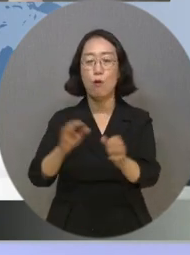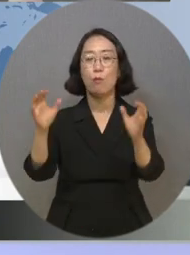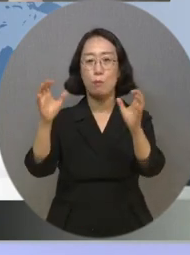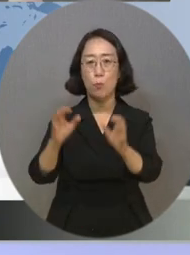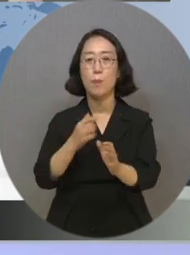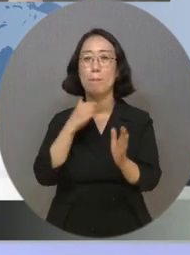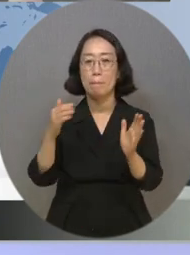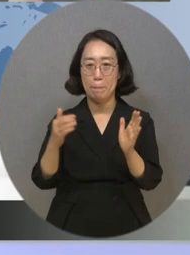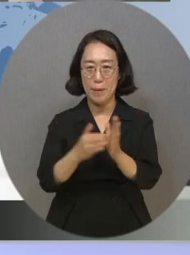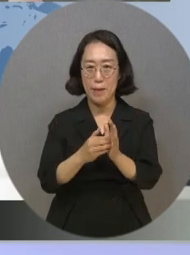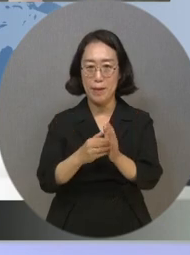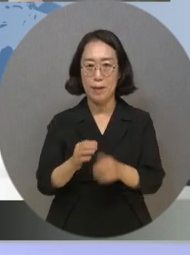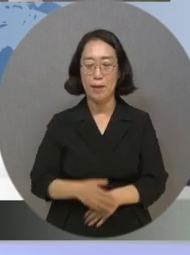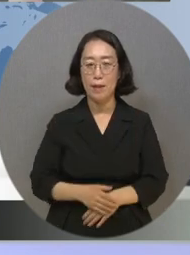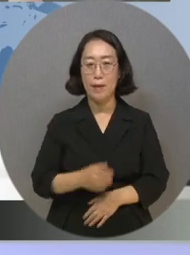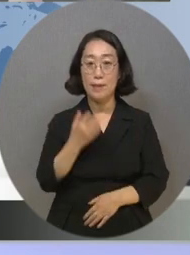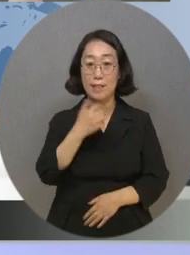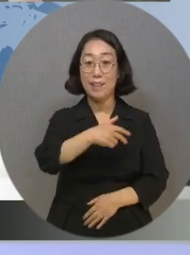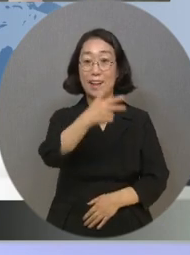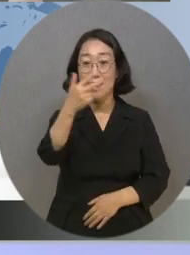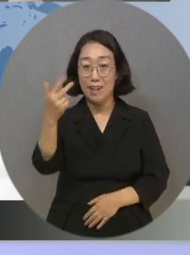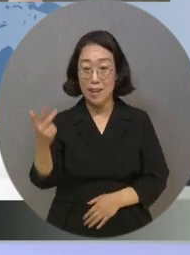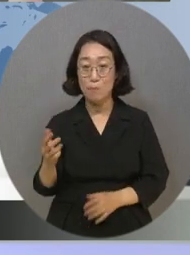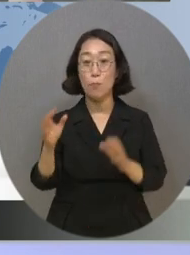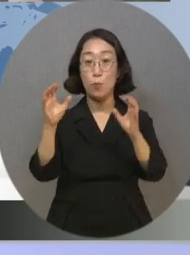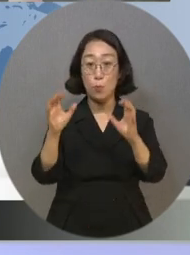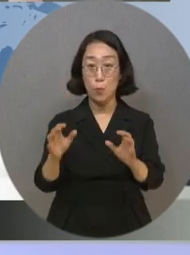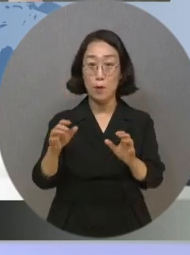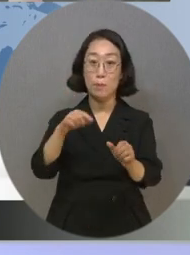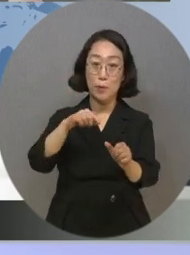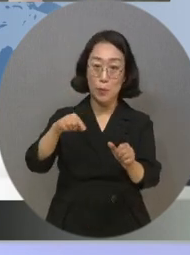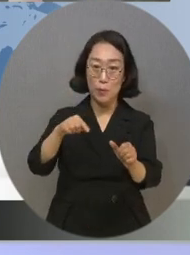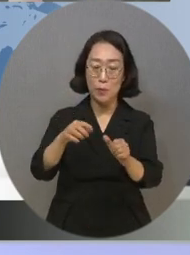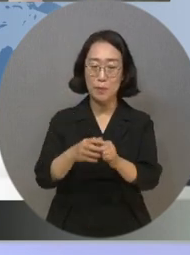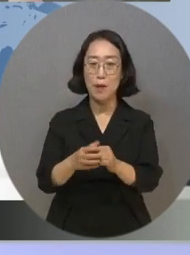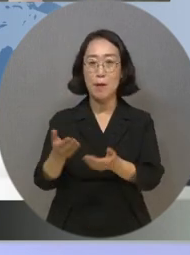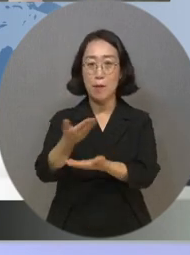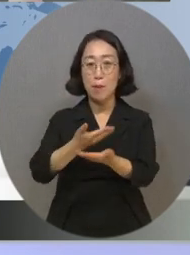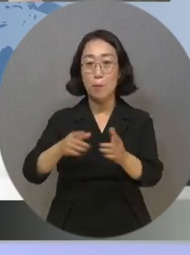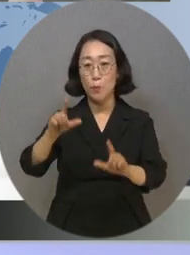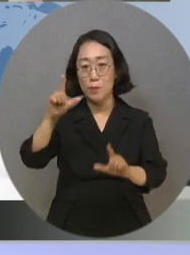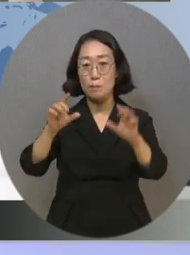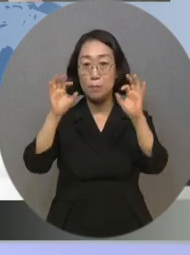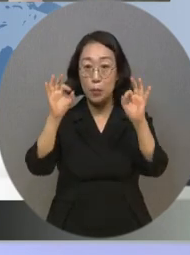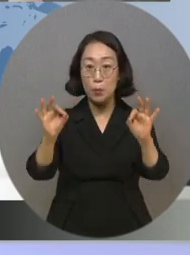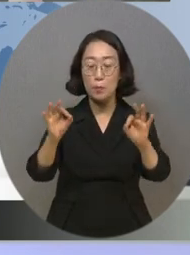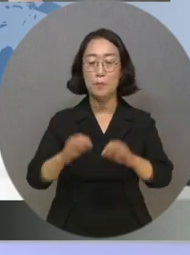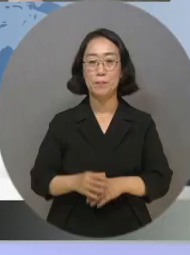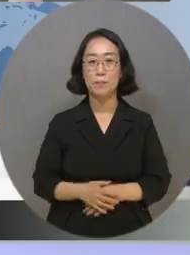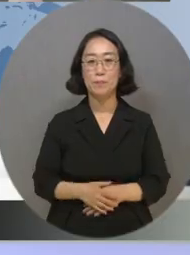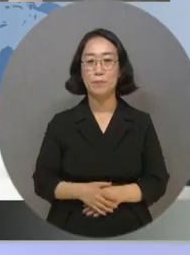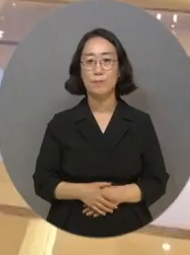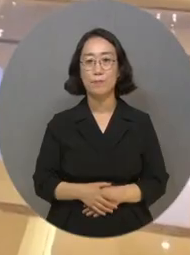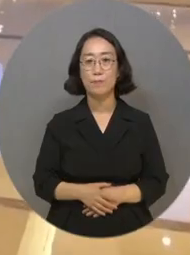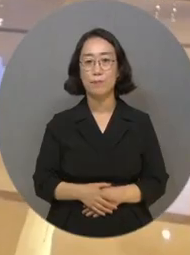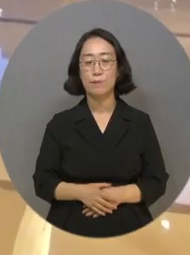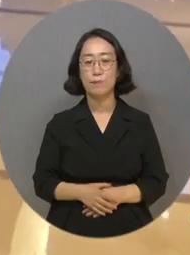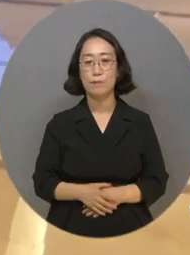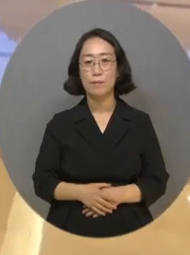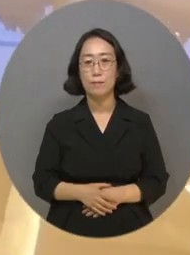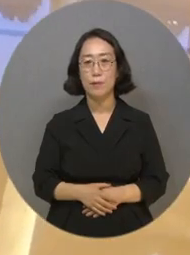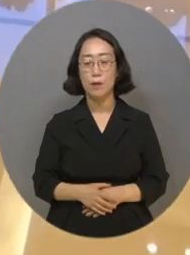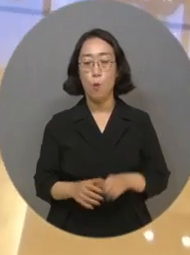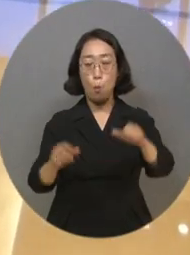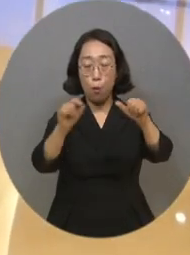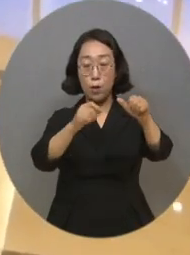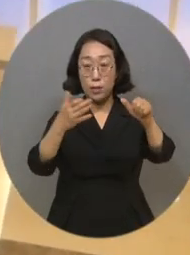가졌습니다. 이른바 레인보우 드림캠프인데요. 힐링의 시간, 정운성 기자가 함께했습니다. 지난